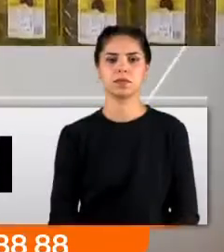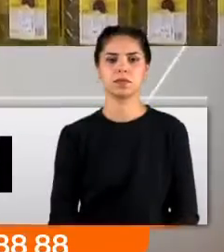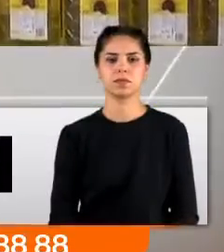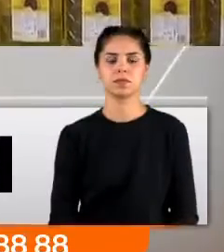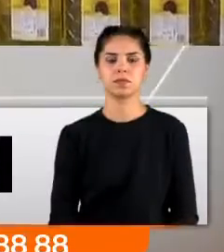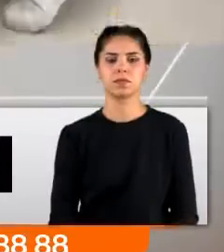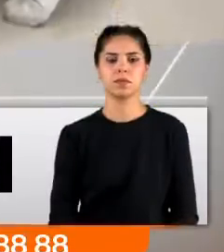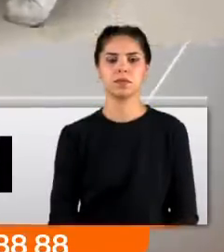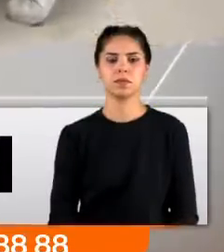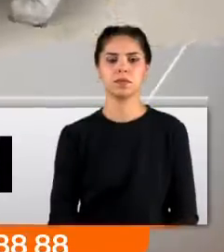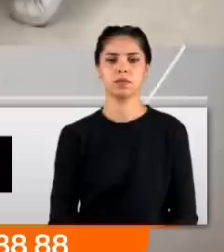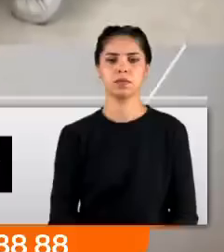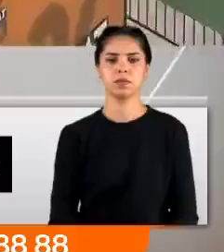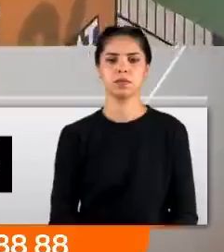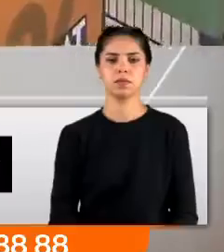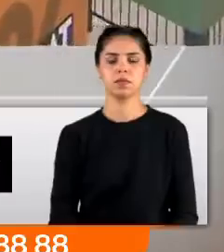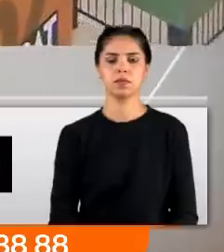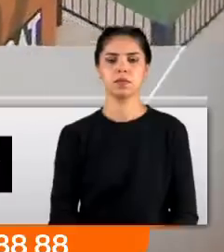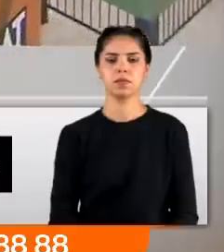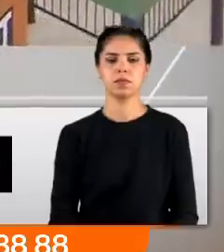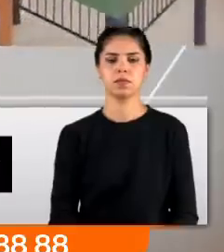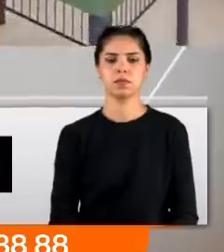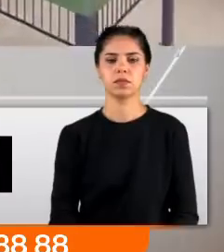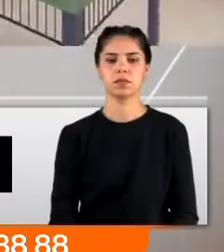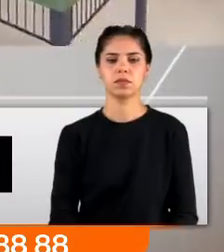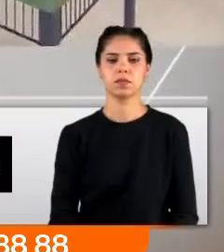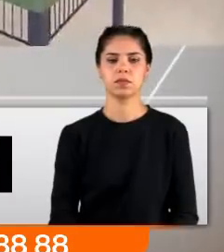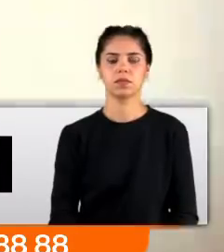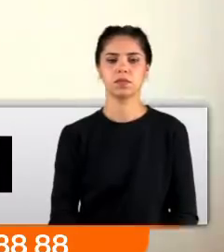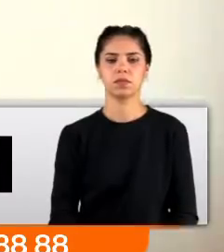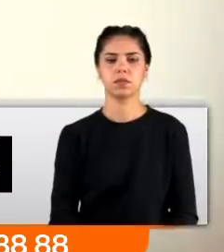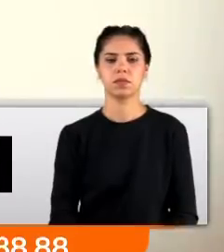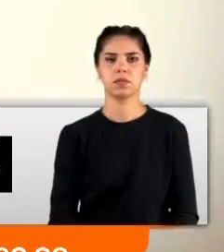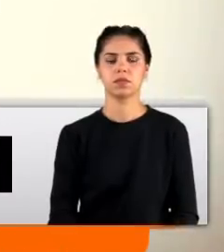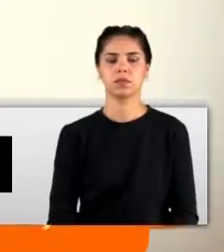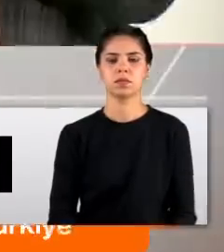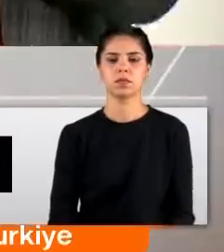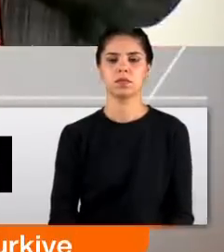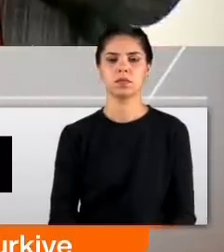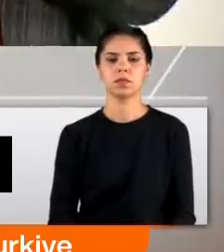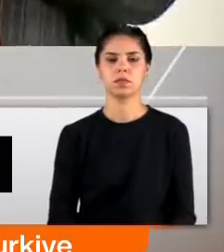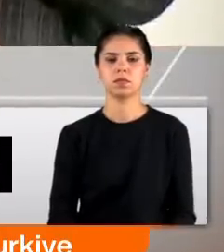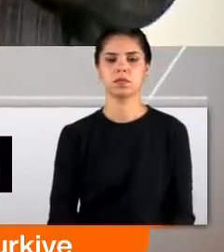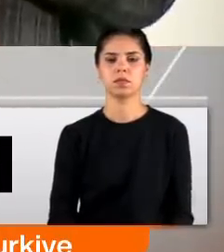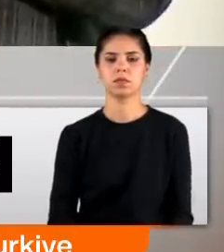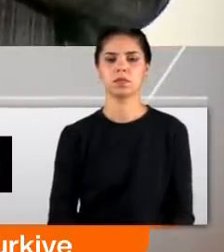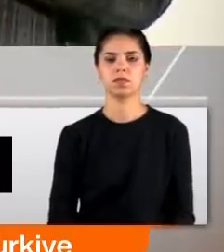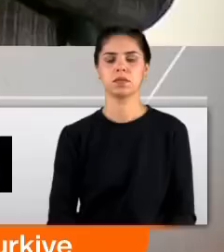Kırk çeşit üründe tarım kredi kooperatiflerinde indirime gidiyoruz. Tarım